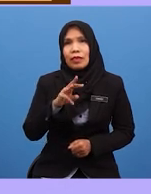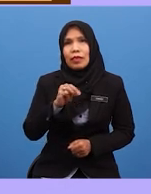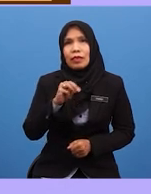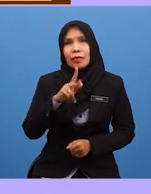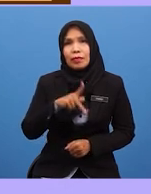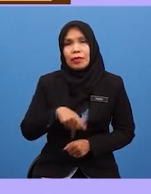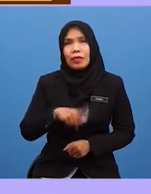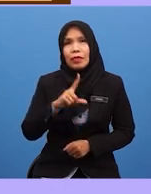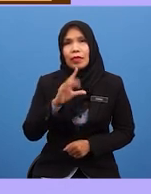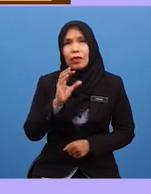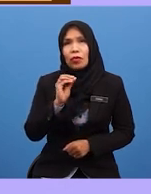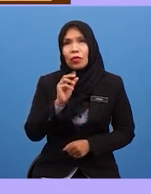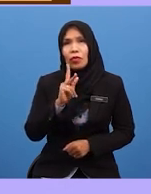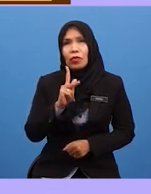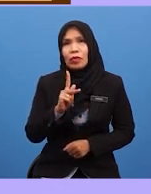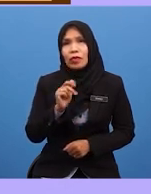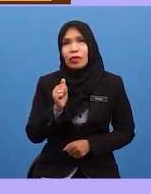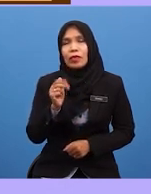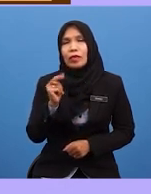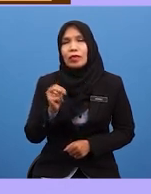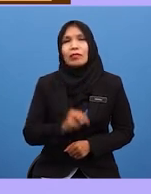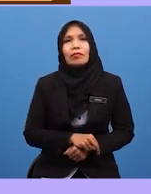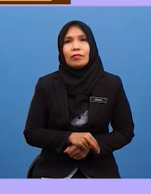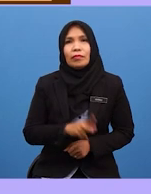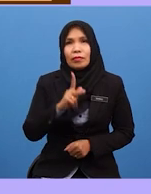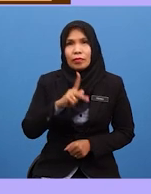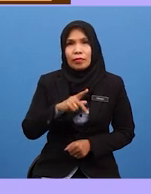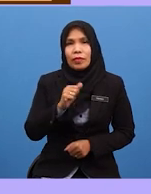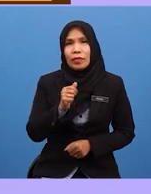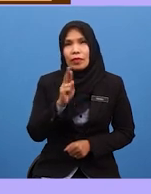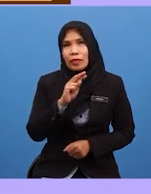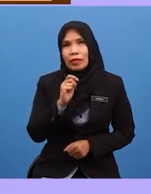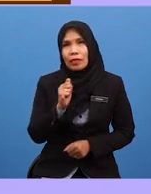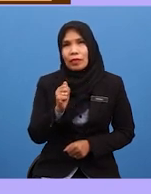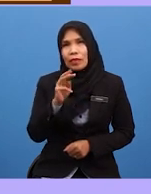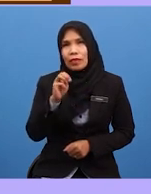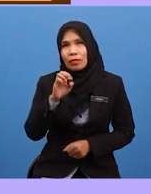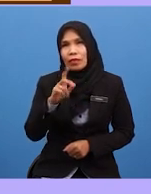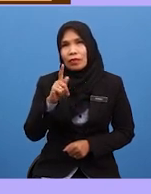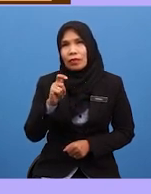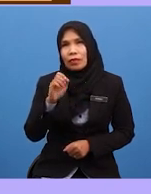parameter pengukuran pertumbuhan seperti